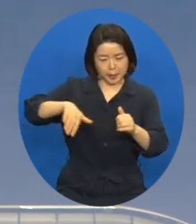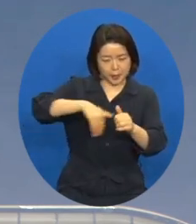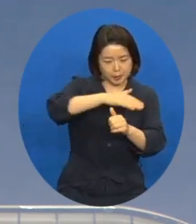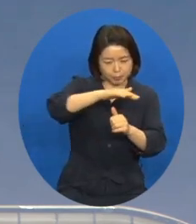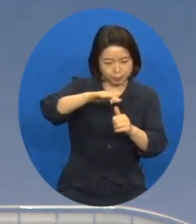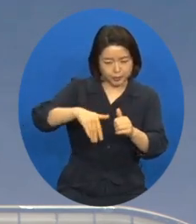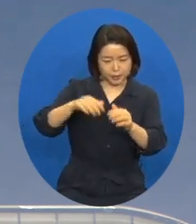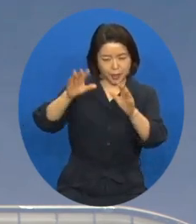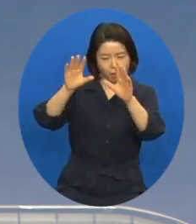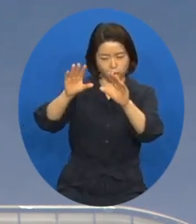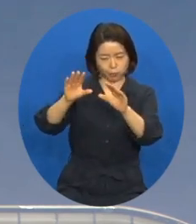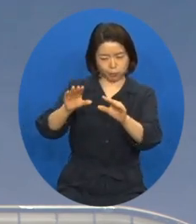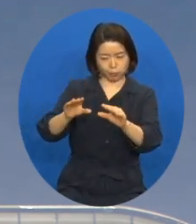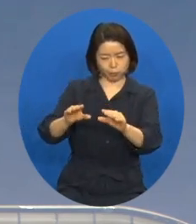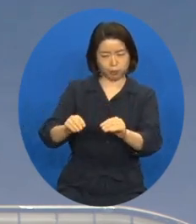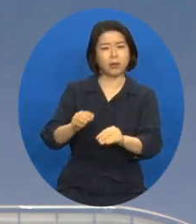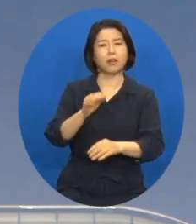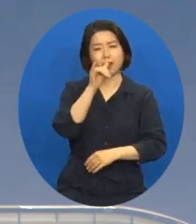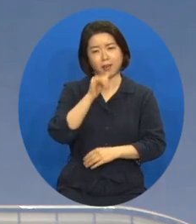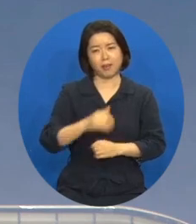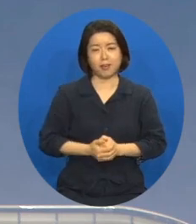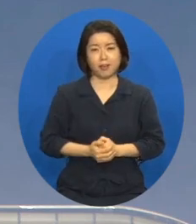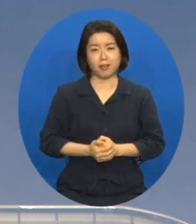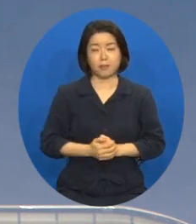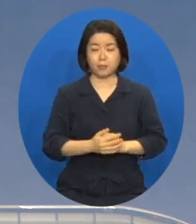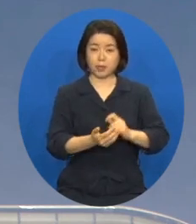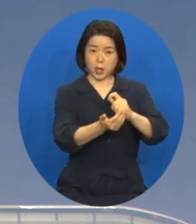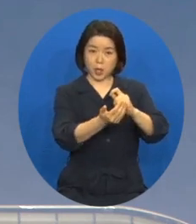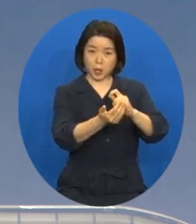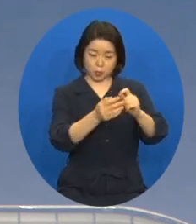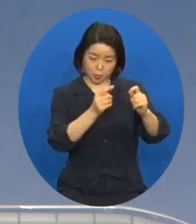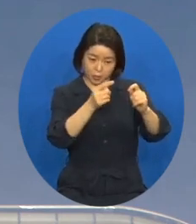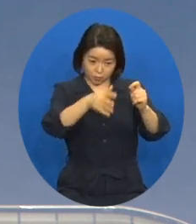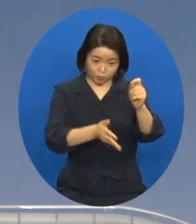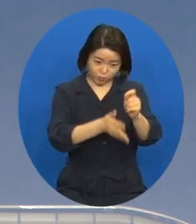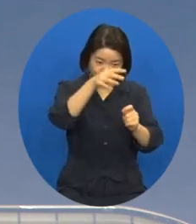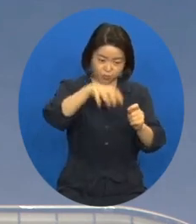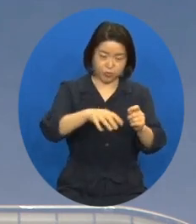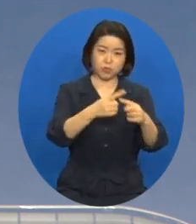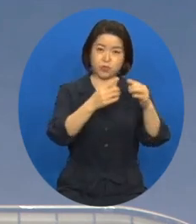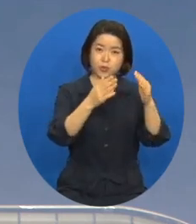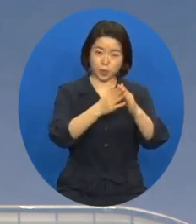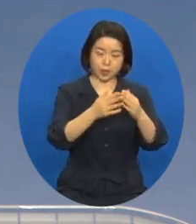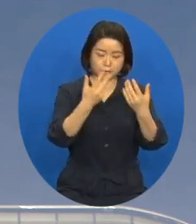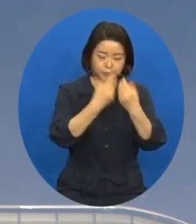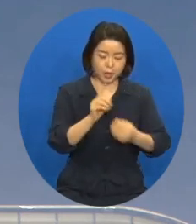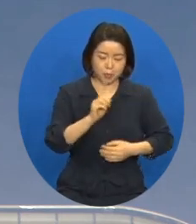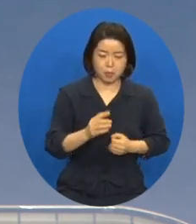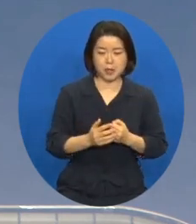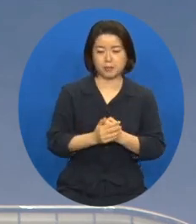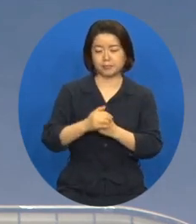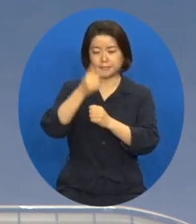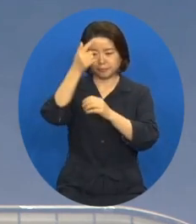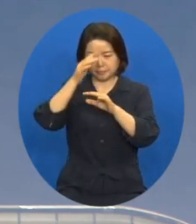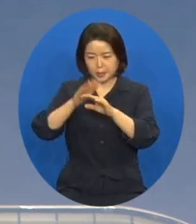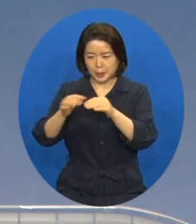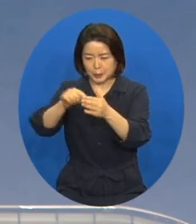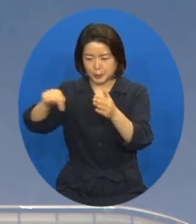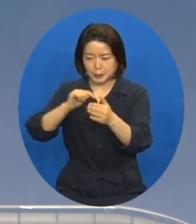시작을 했습니다. 고린도 교회에 예를 들면 교인들 사이에 싸움과 분열이 생긴